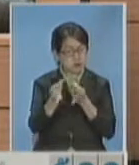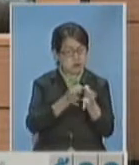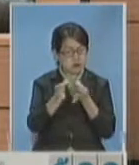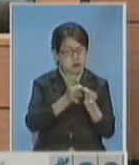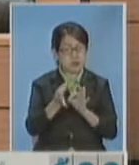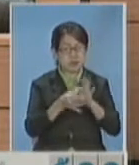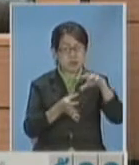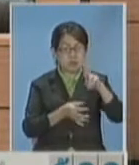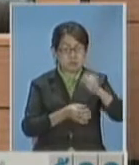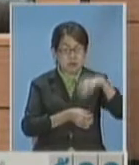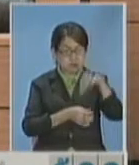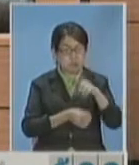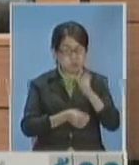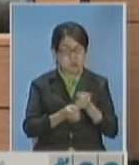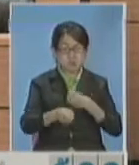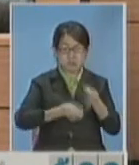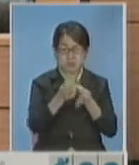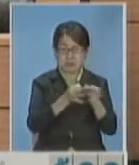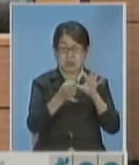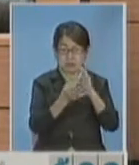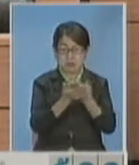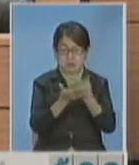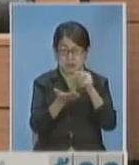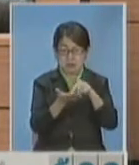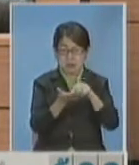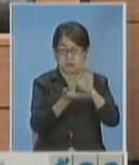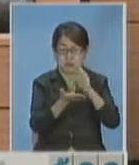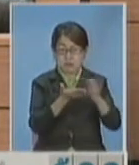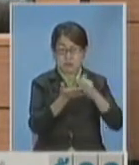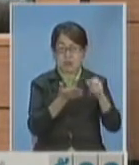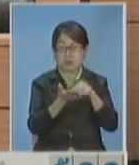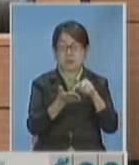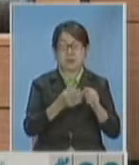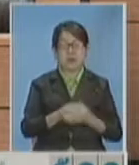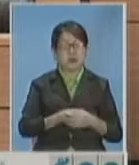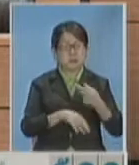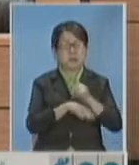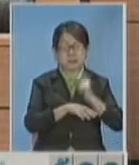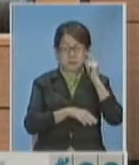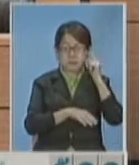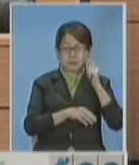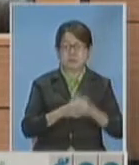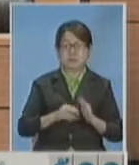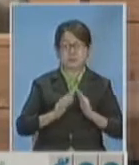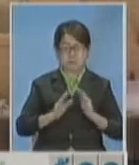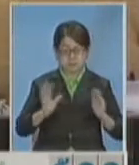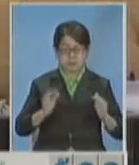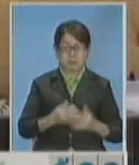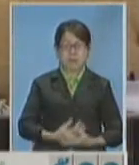ได้นี่มันอยู่ในพรบ.งบประมาณรายจ่ายงบประมาณแผ่นดินปี57ท่านกรุณาวินิจฉัยด้วยครับขอบคุณครับ